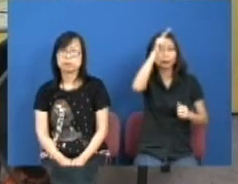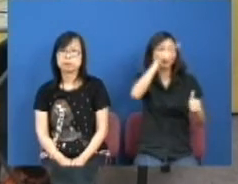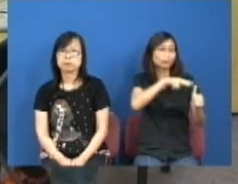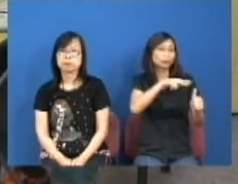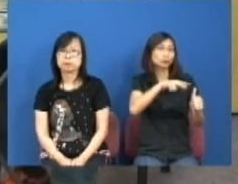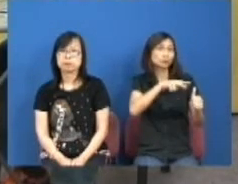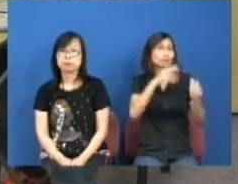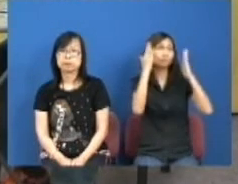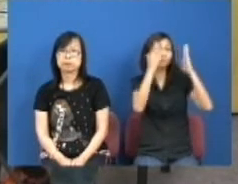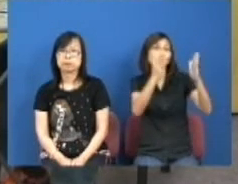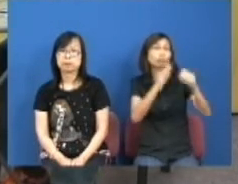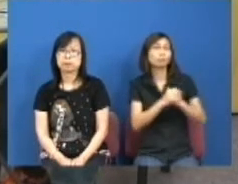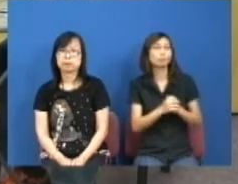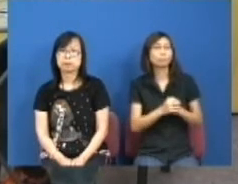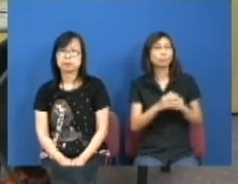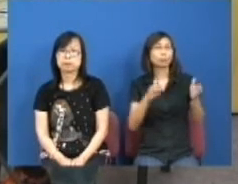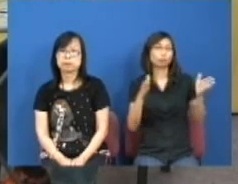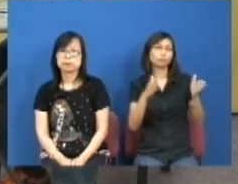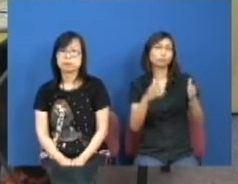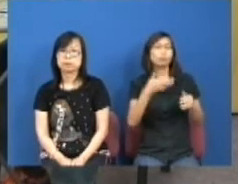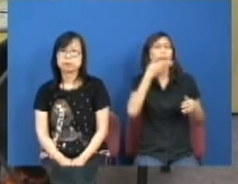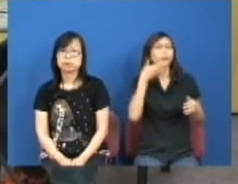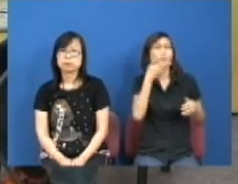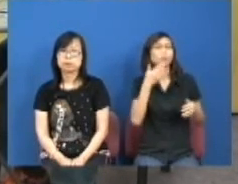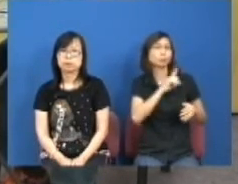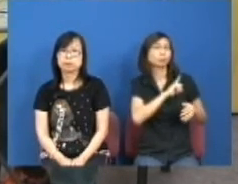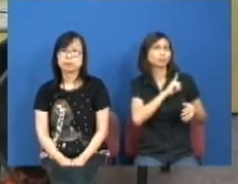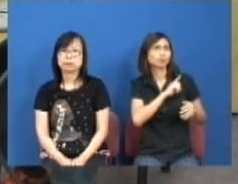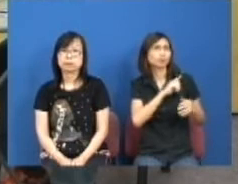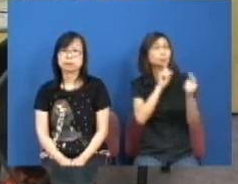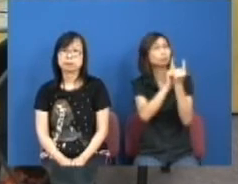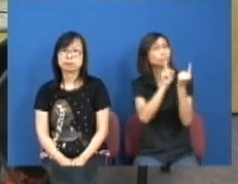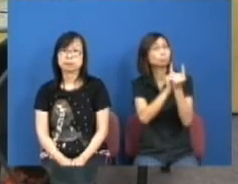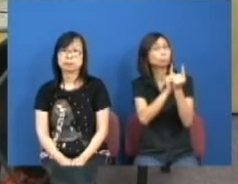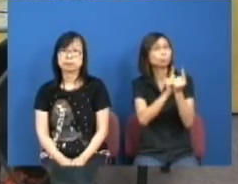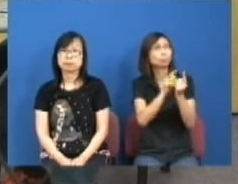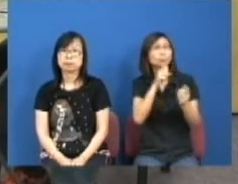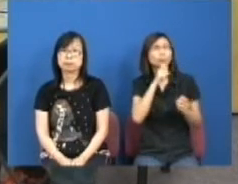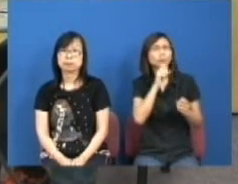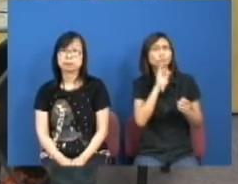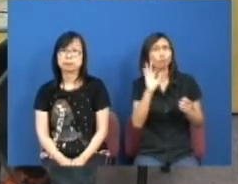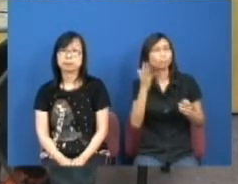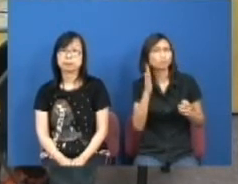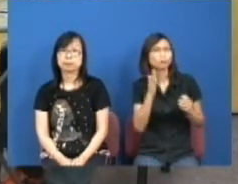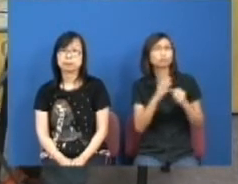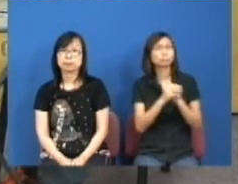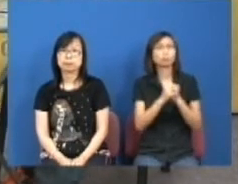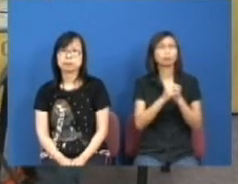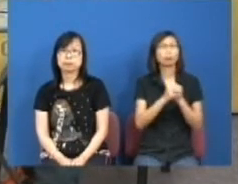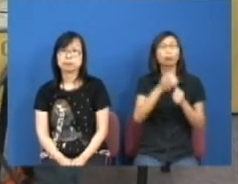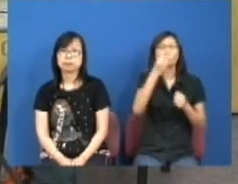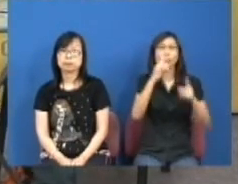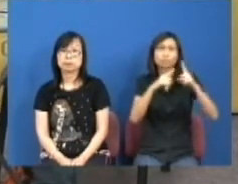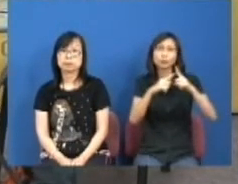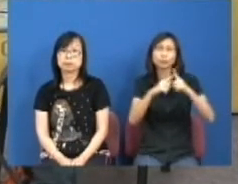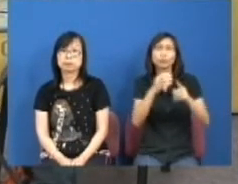不會被統戰，又或者講到即年輕人本身面對這些情況會不會都反映到即香港人或者香